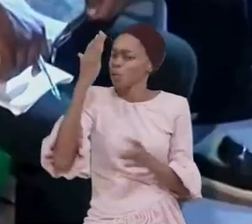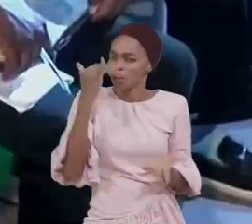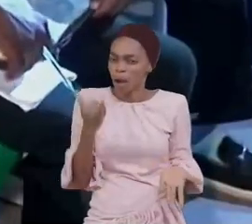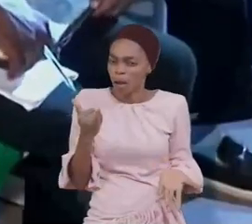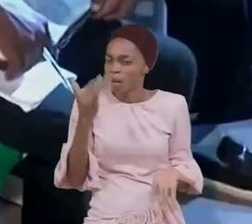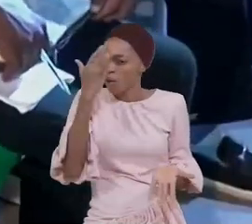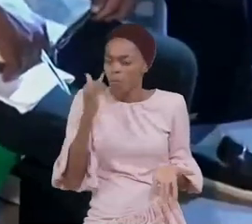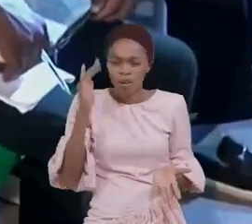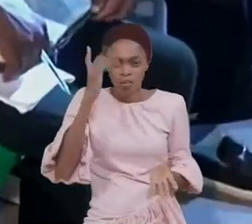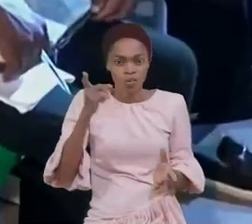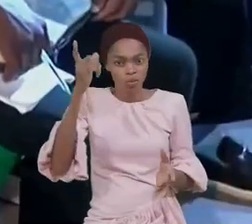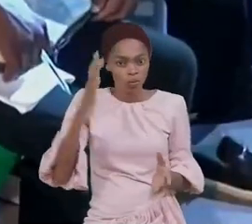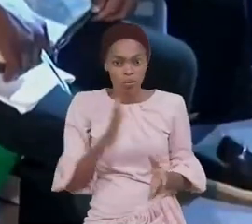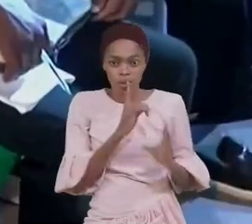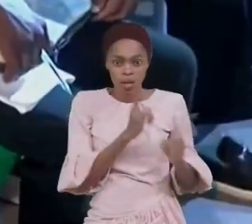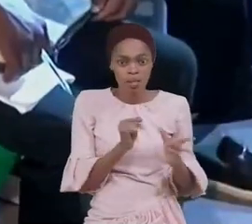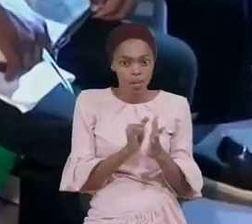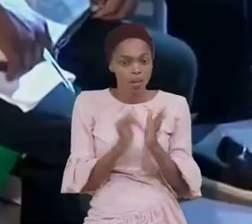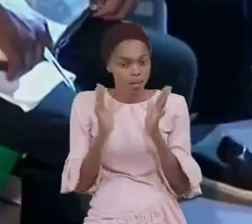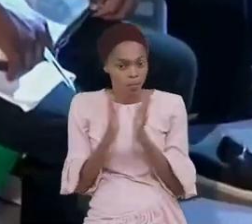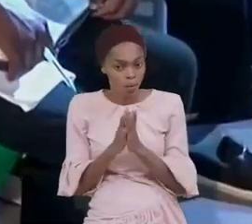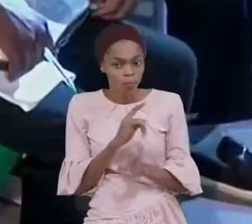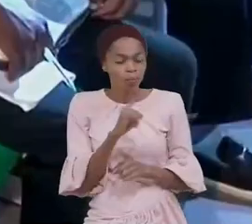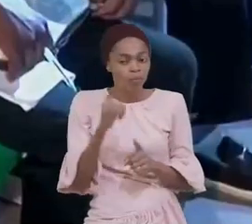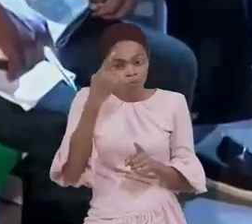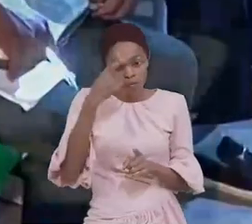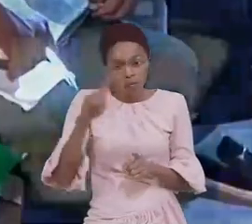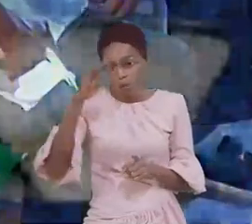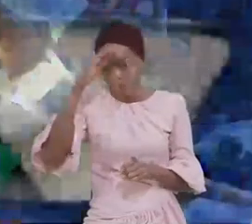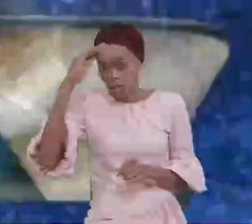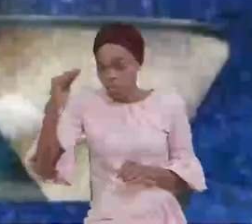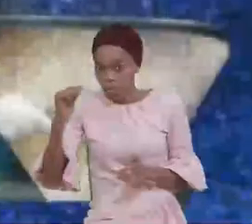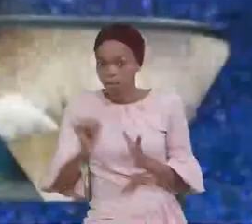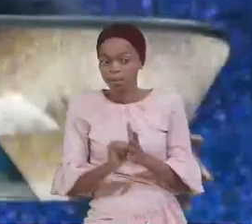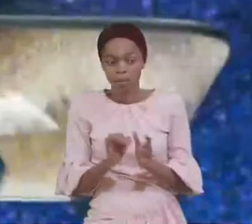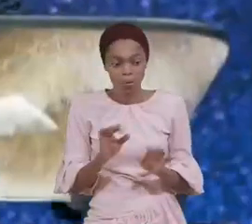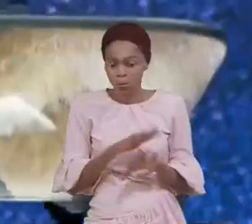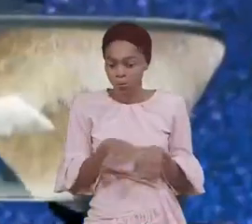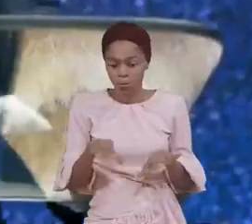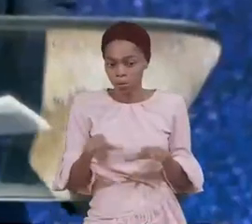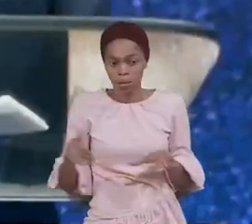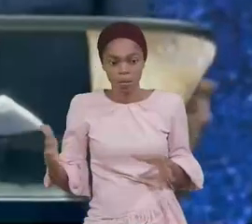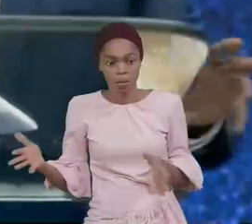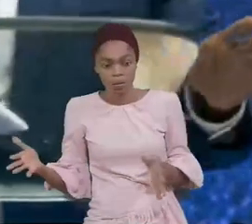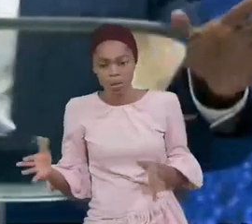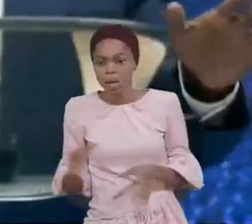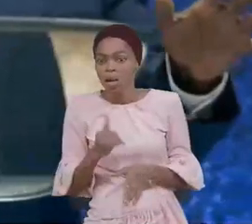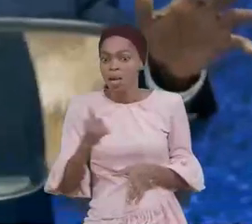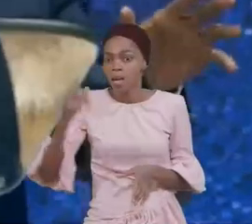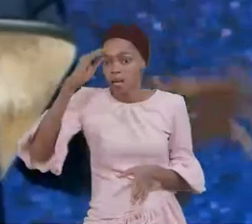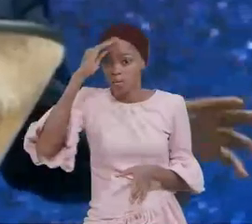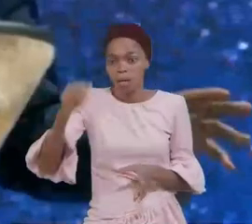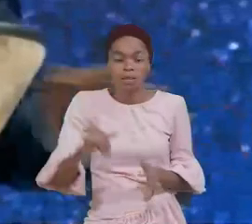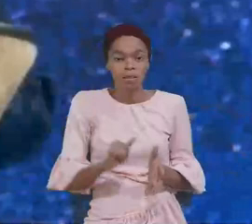prenait un bon repas, le Seigneur ne peut pas l'exaucer de cette manière. Alors, le Seigneur ne peut pas exaucer la femme, l'homme qui ne fait